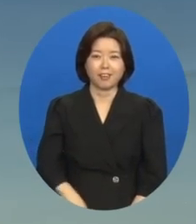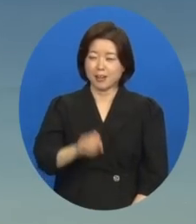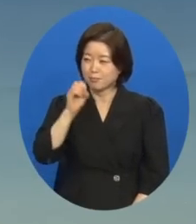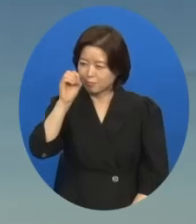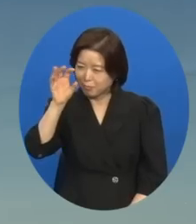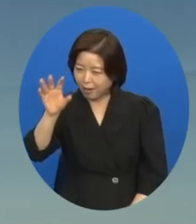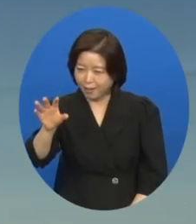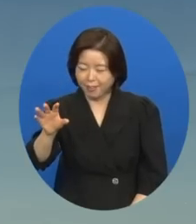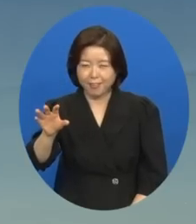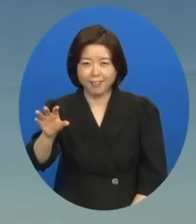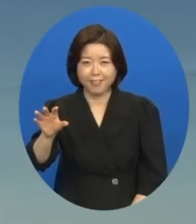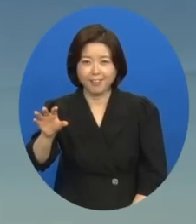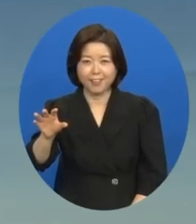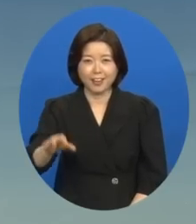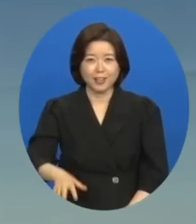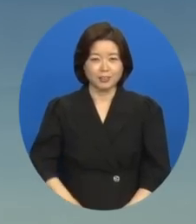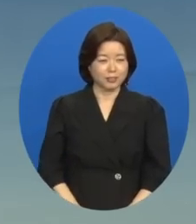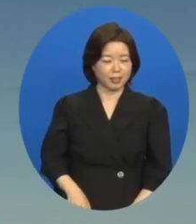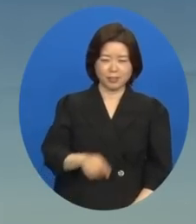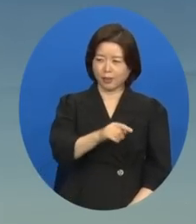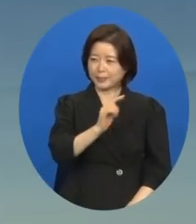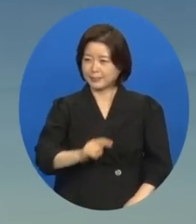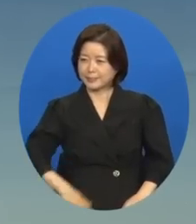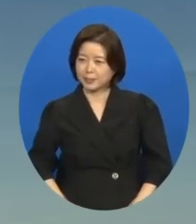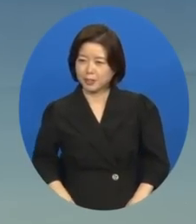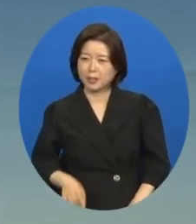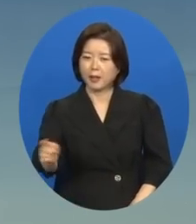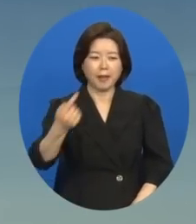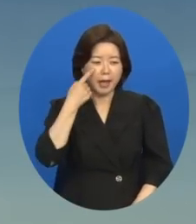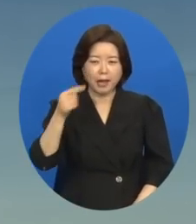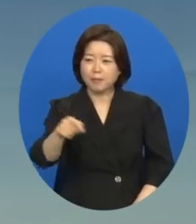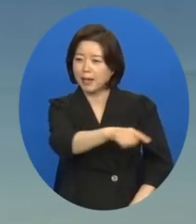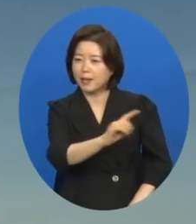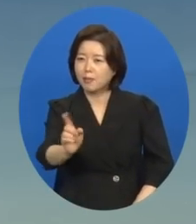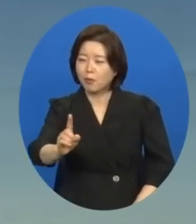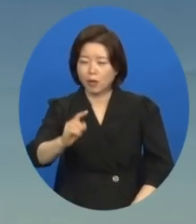말해서 이걸 한번 이런 거 좀 돌아보라고 해야 되나?